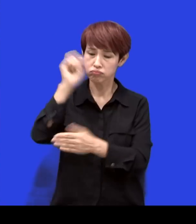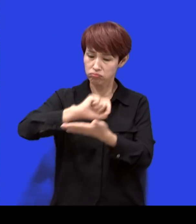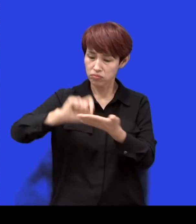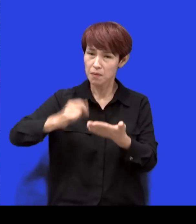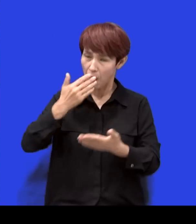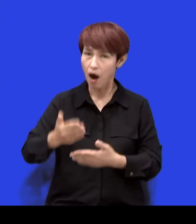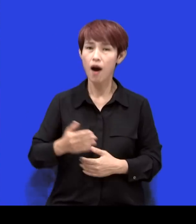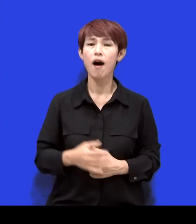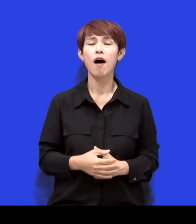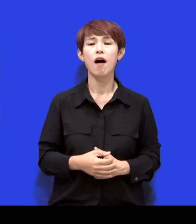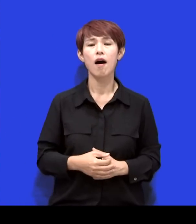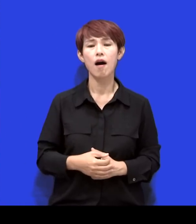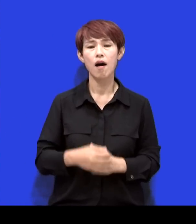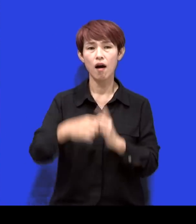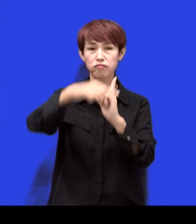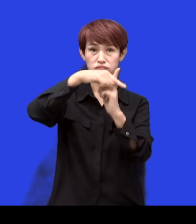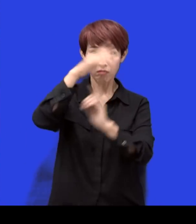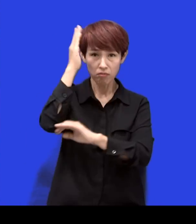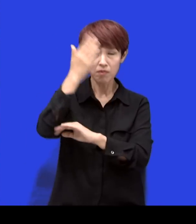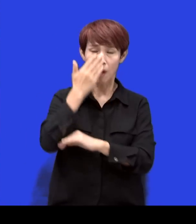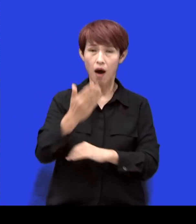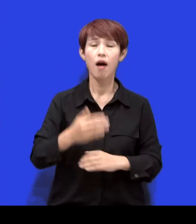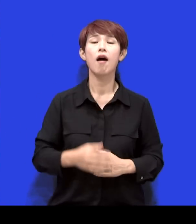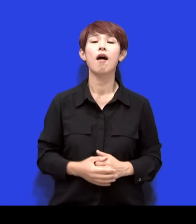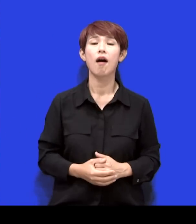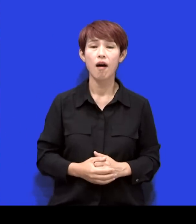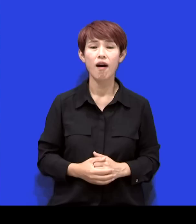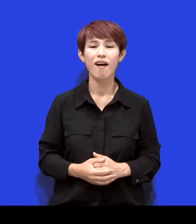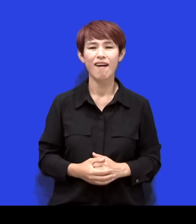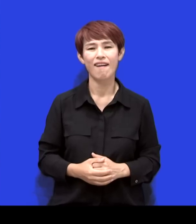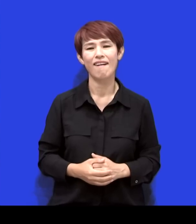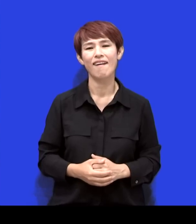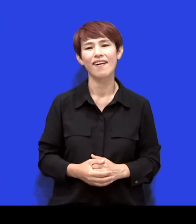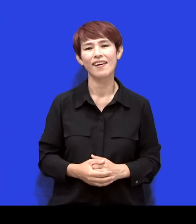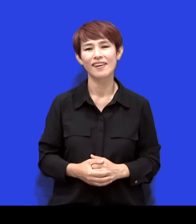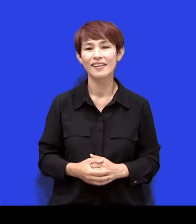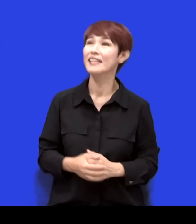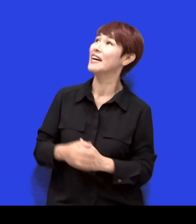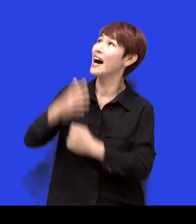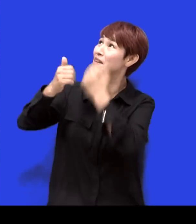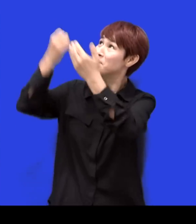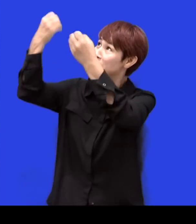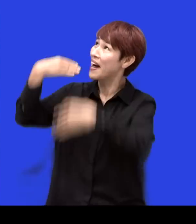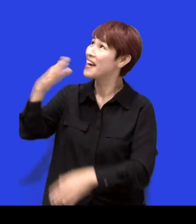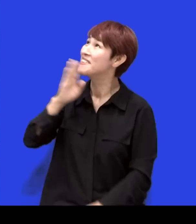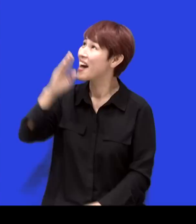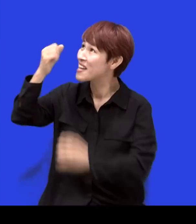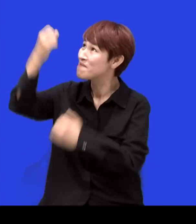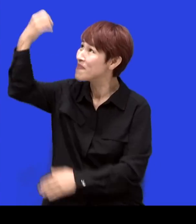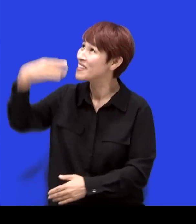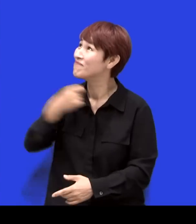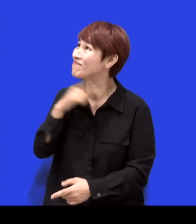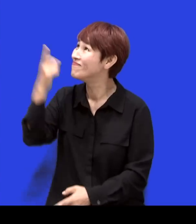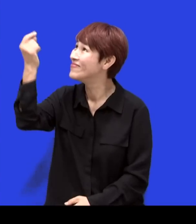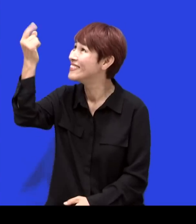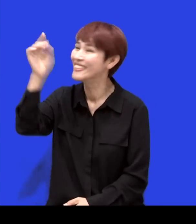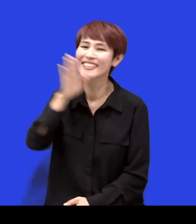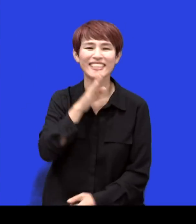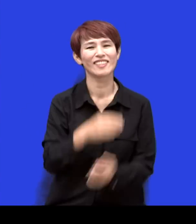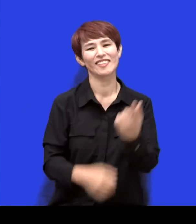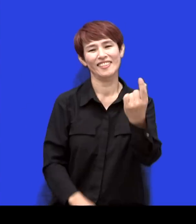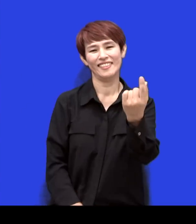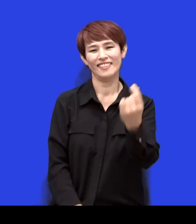있어. 긍정적인 그런 글이 된다. 이런 거를 또 한번 저한테 말씀해 주시려고 이렇게 또 보내신 게 아닌가.